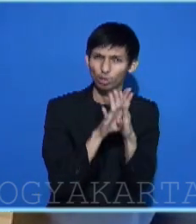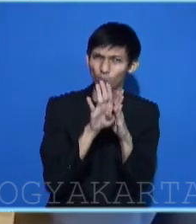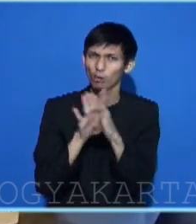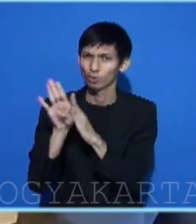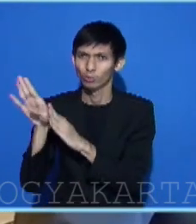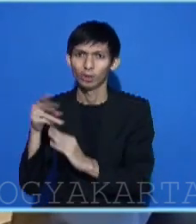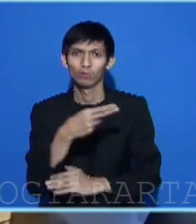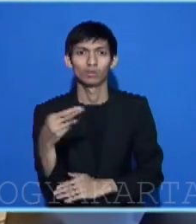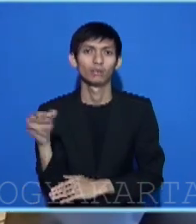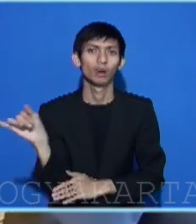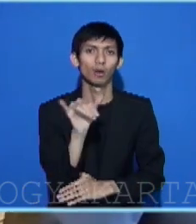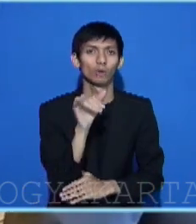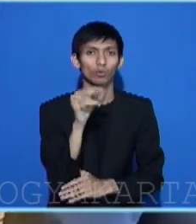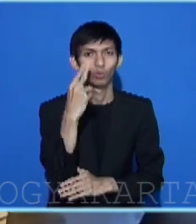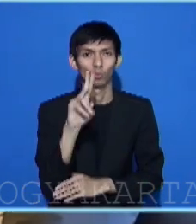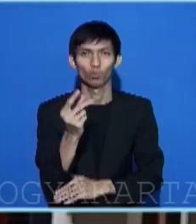pendanaan terorisme.